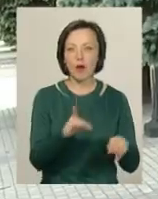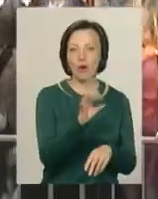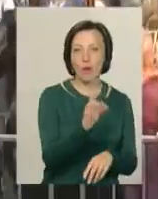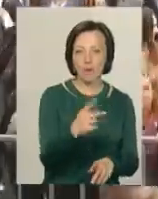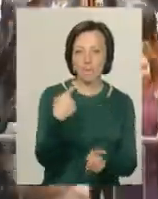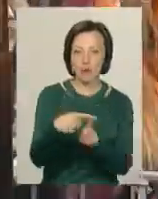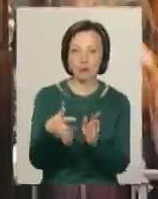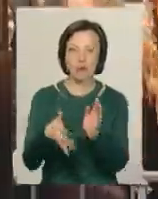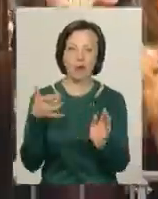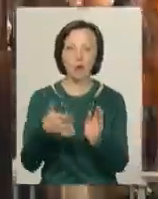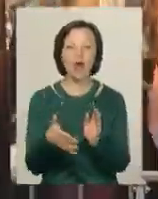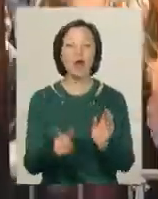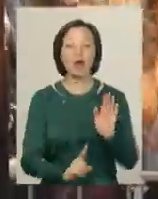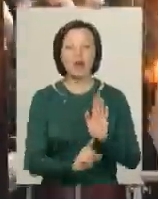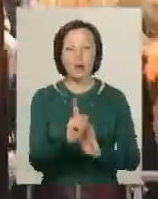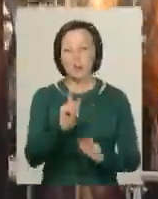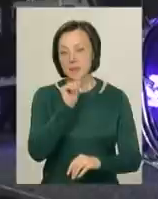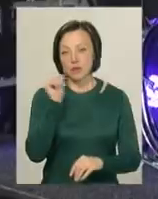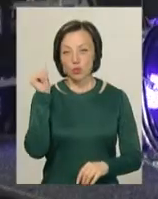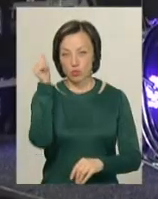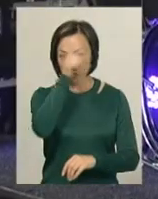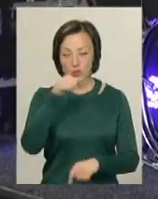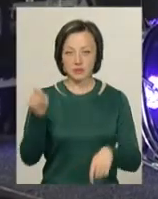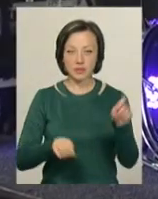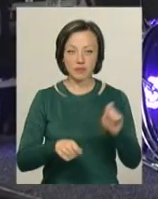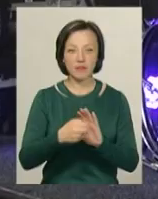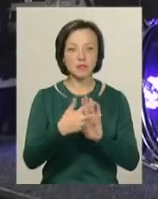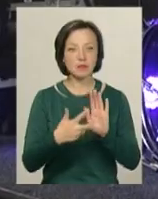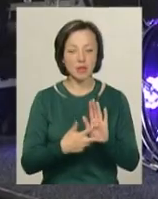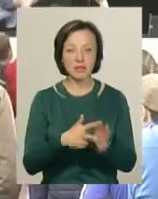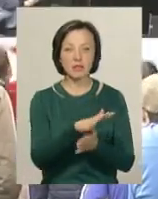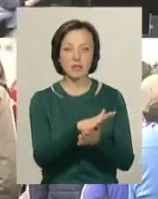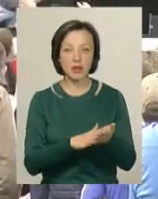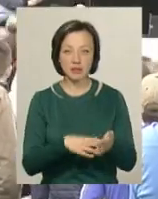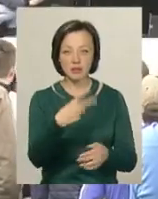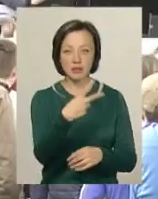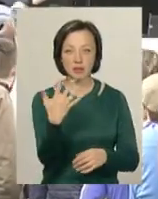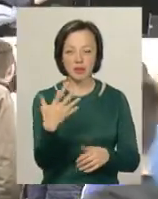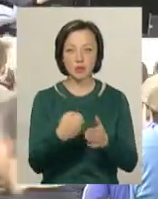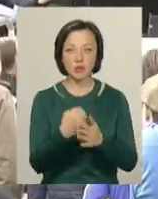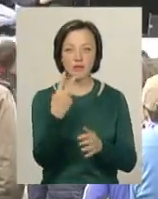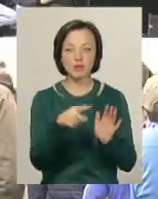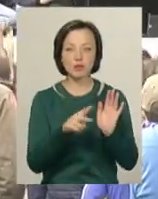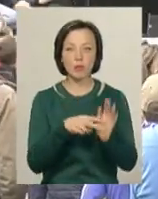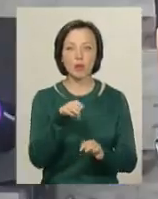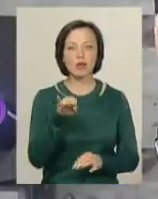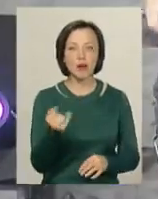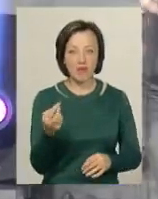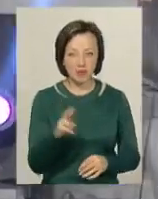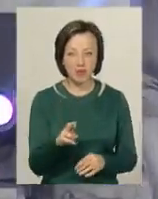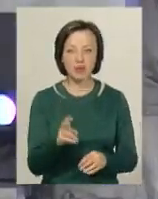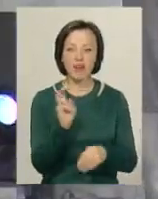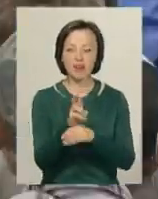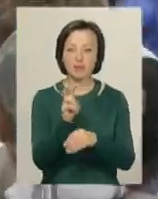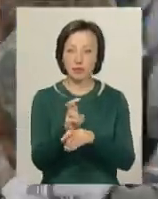бандура. Rock and Book започаткований минулого року. У 2018-му він триватиме від 25 до 27 травня. Для